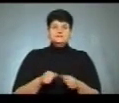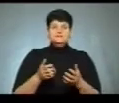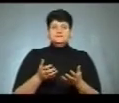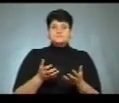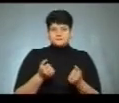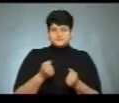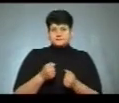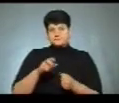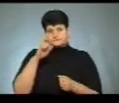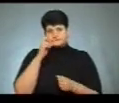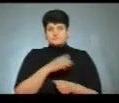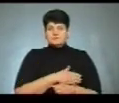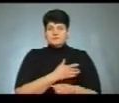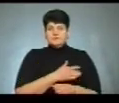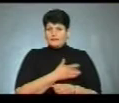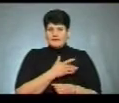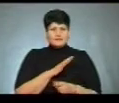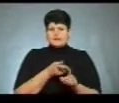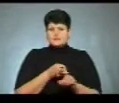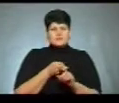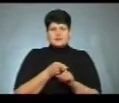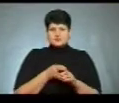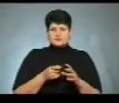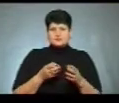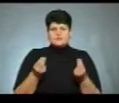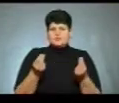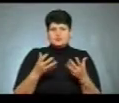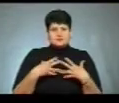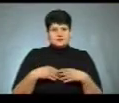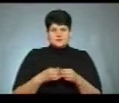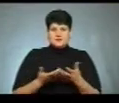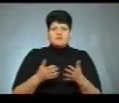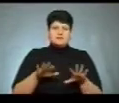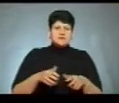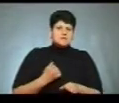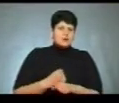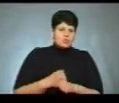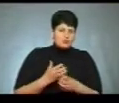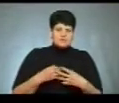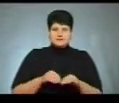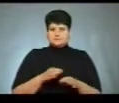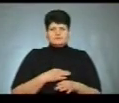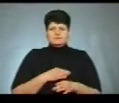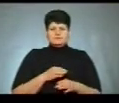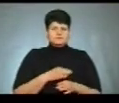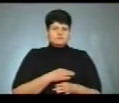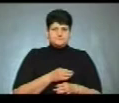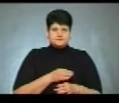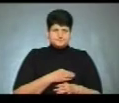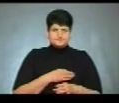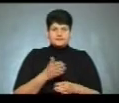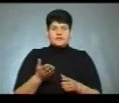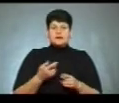муніципальну няню, незалежно від статусу сім'ї чи від місця роботи сім'ї, батьків.